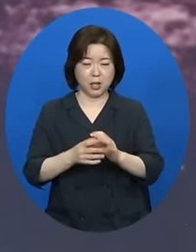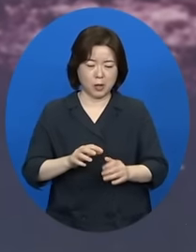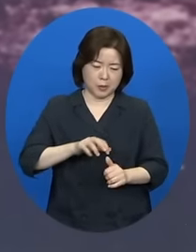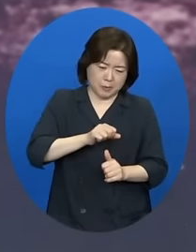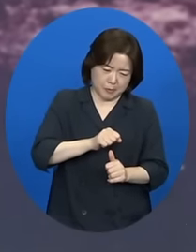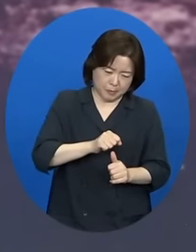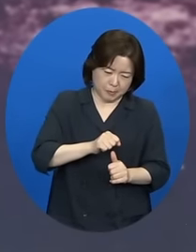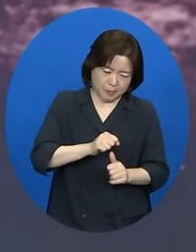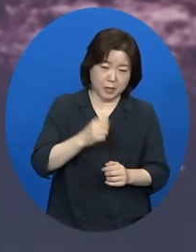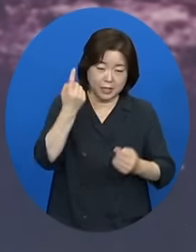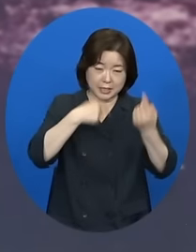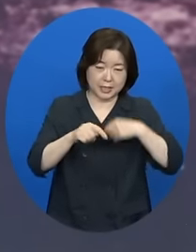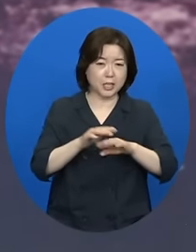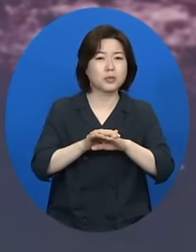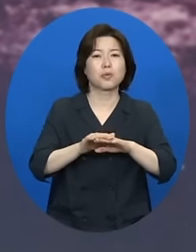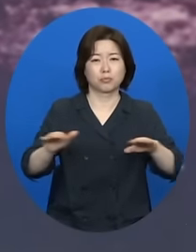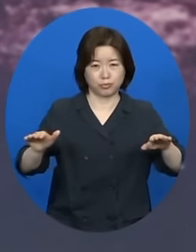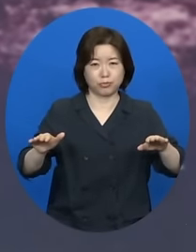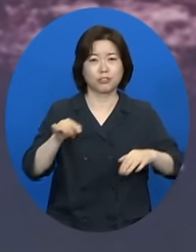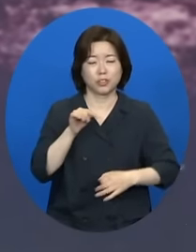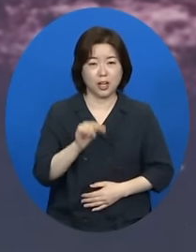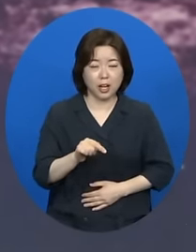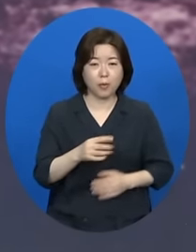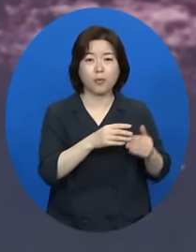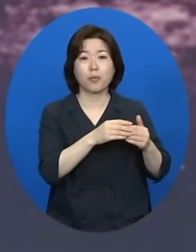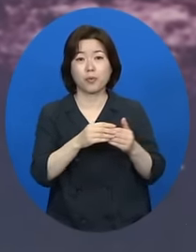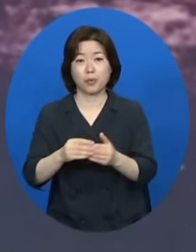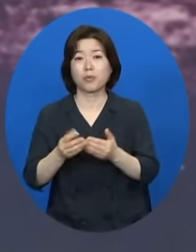풀라라고 그렇게 인도하시는 거예요.